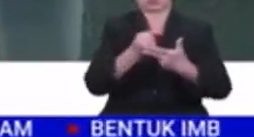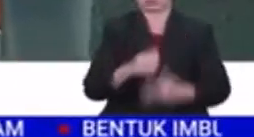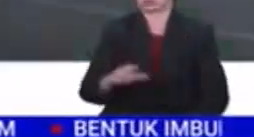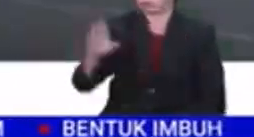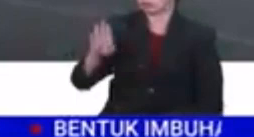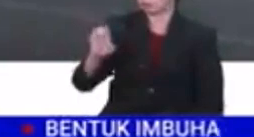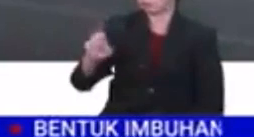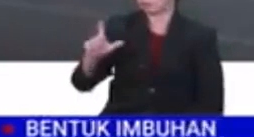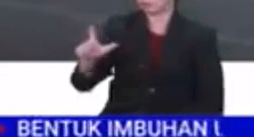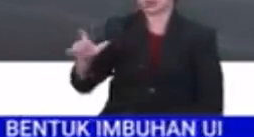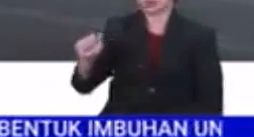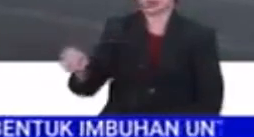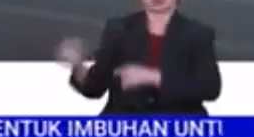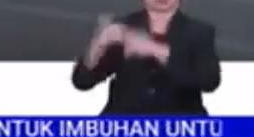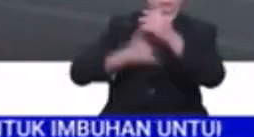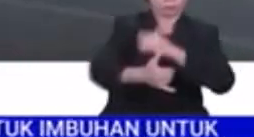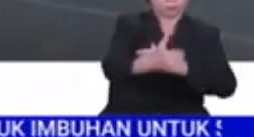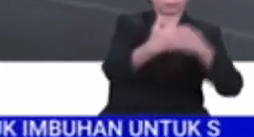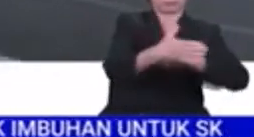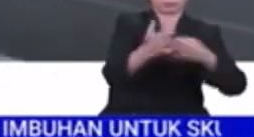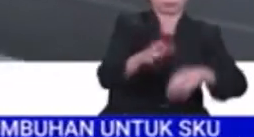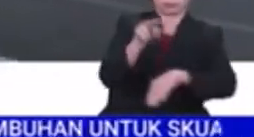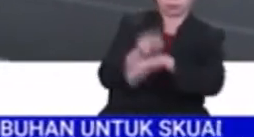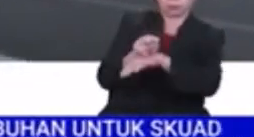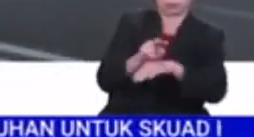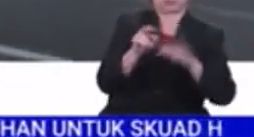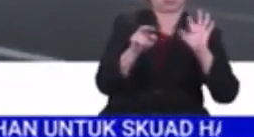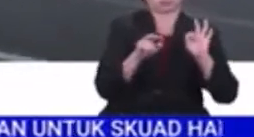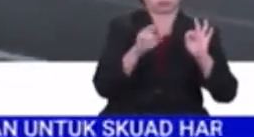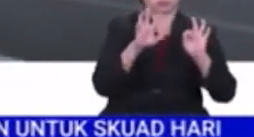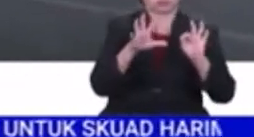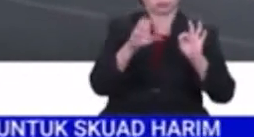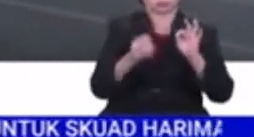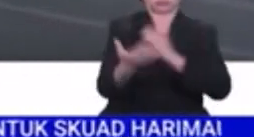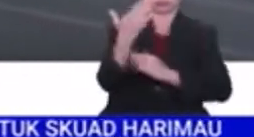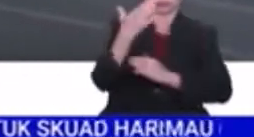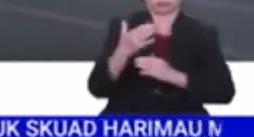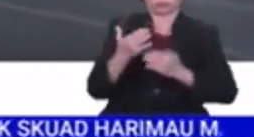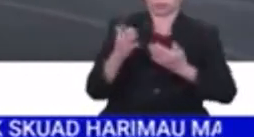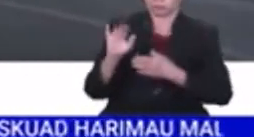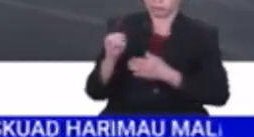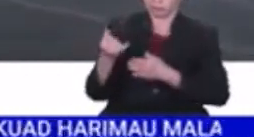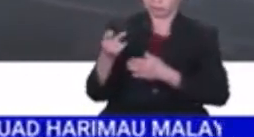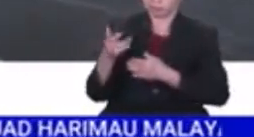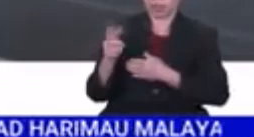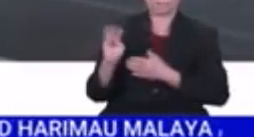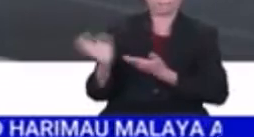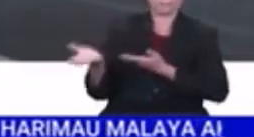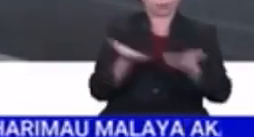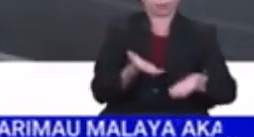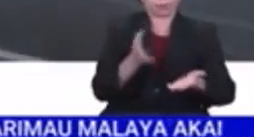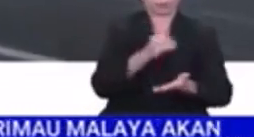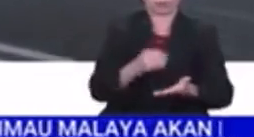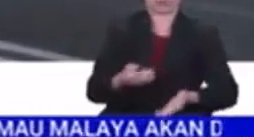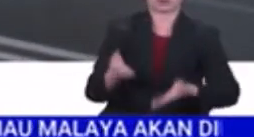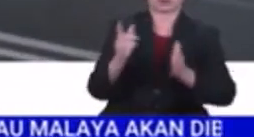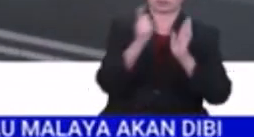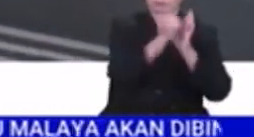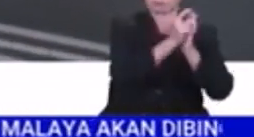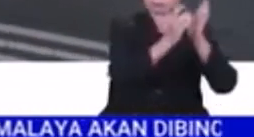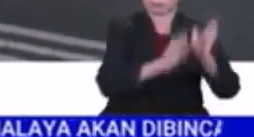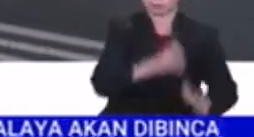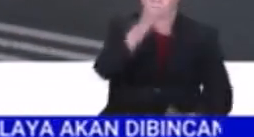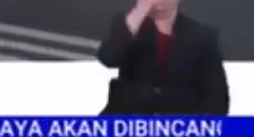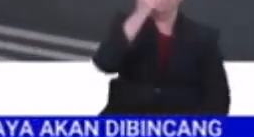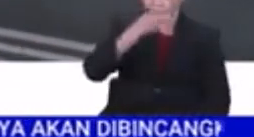memasuki bilik saksi pada 9 50 pagi oleh pegawai jabatan kebajikan masyarakat cm dan disambut peguam Datuk